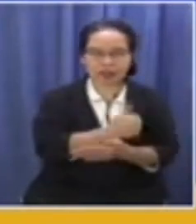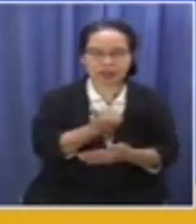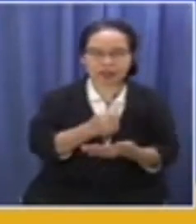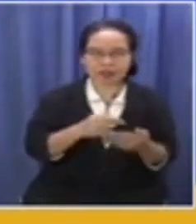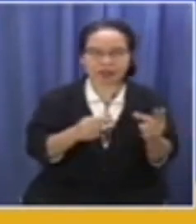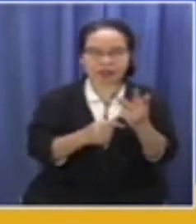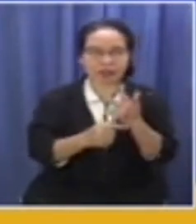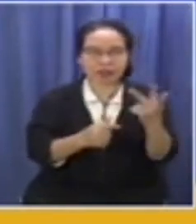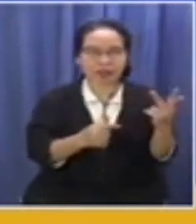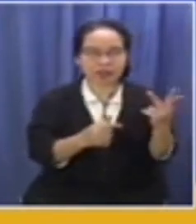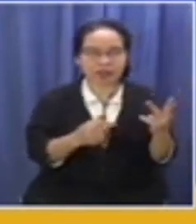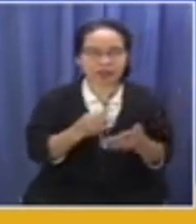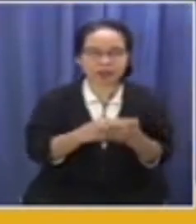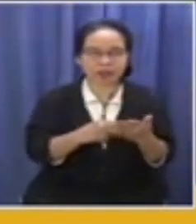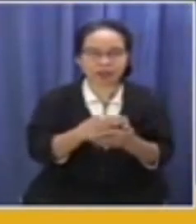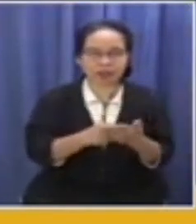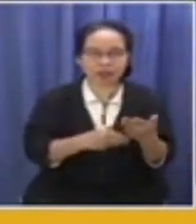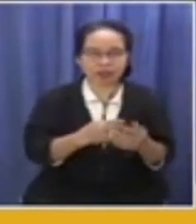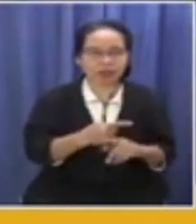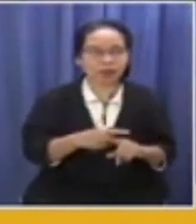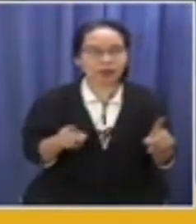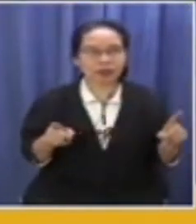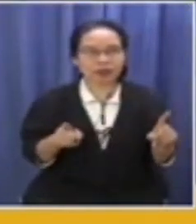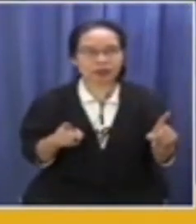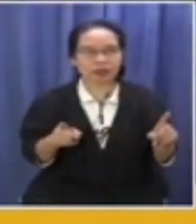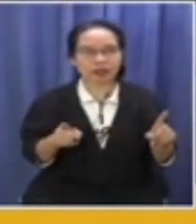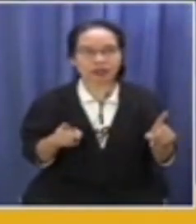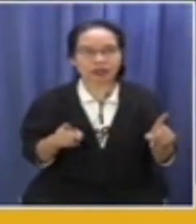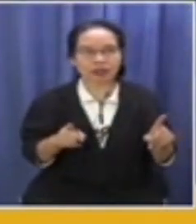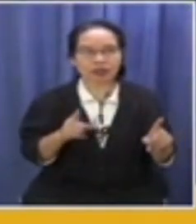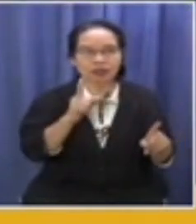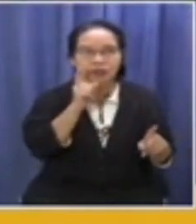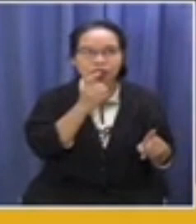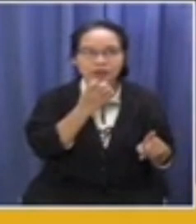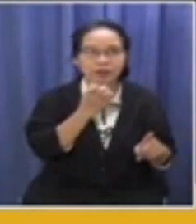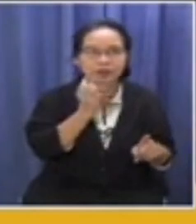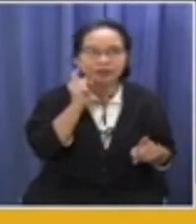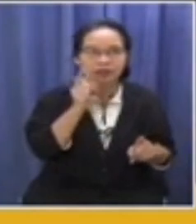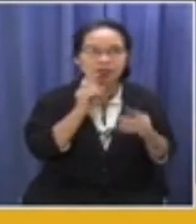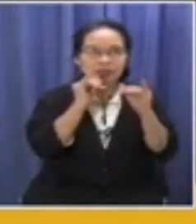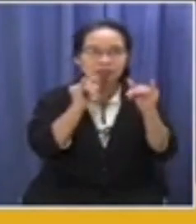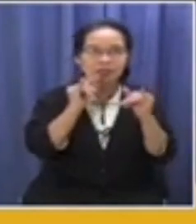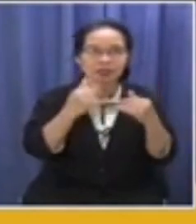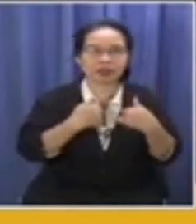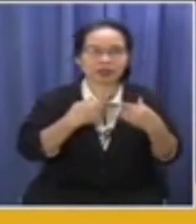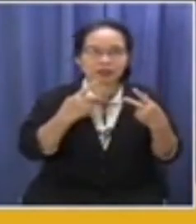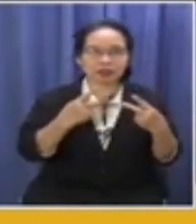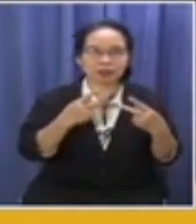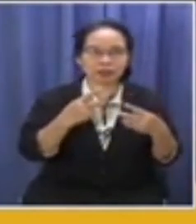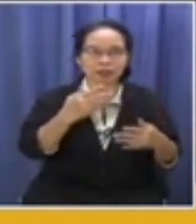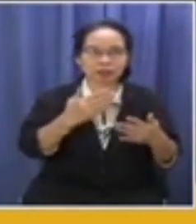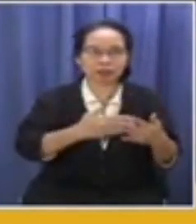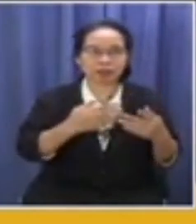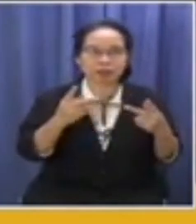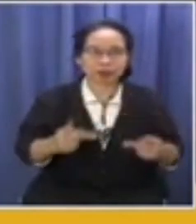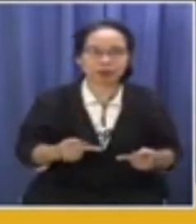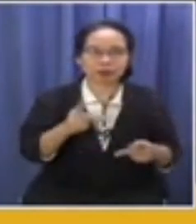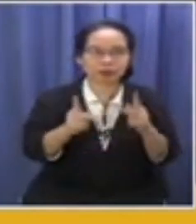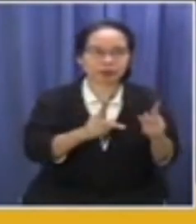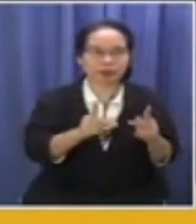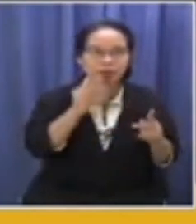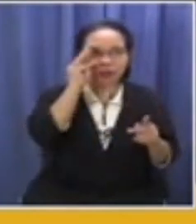33 ng Mateo not what sinoang sa aking magkaila sa harap ng mga tao ay